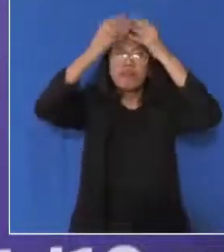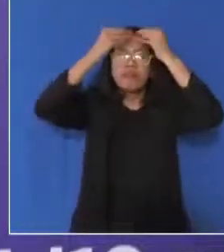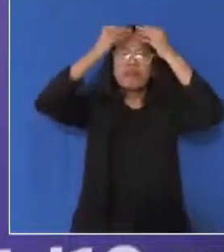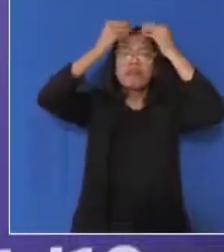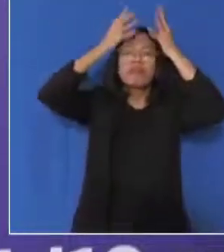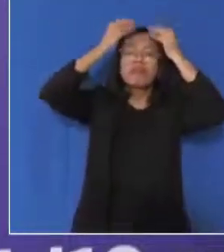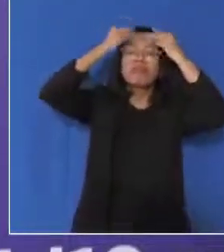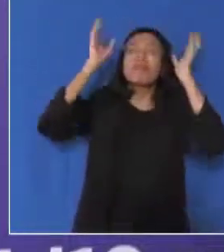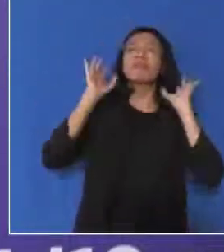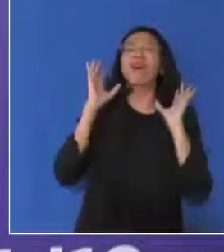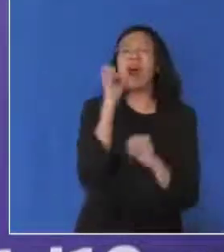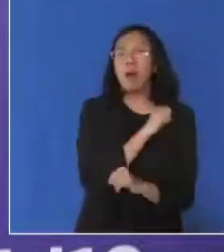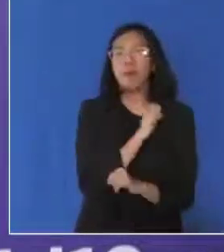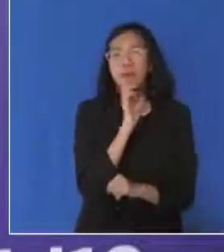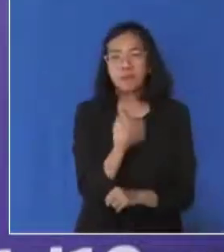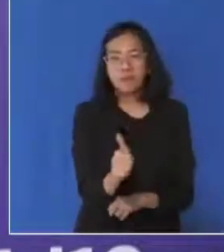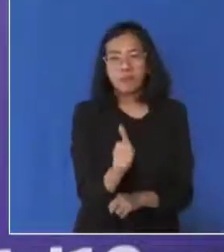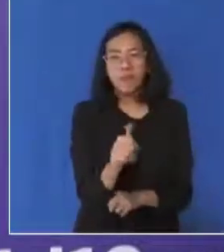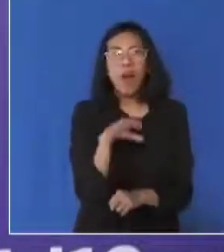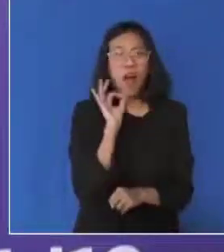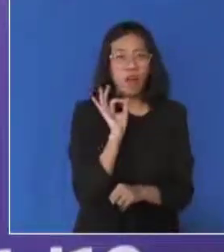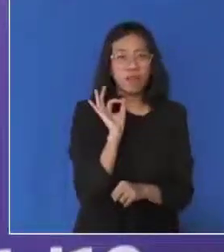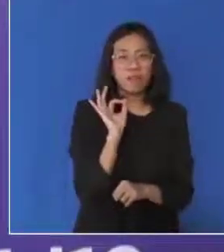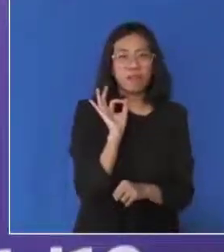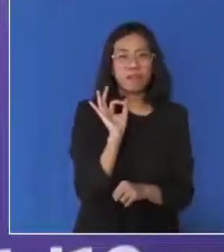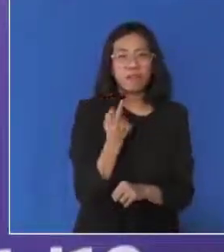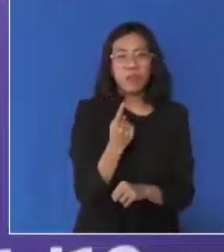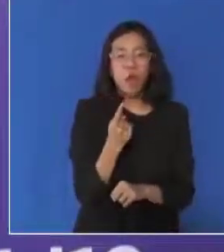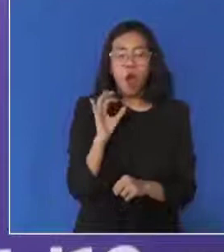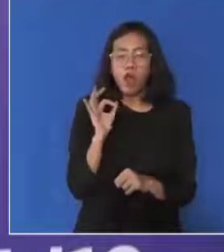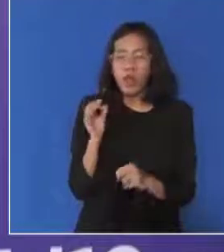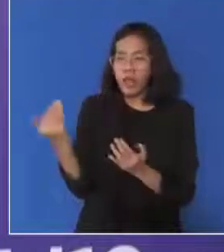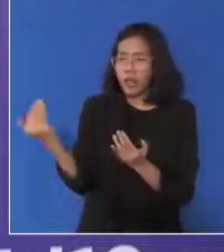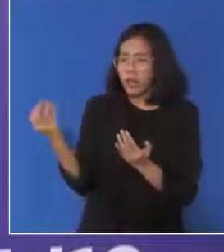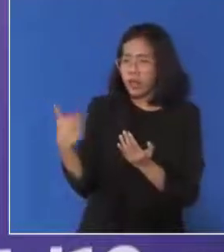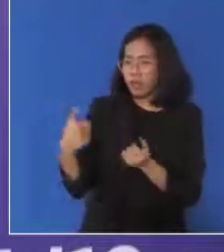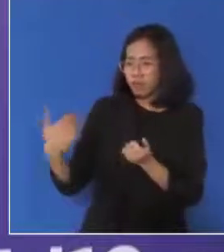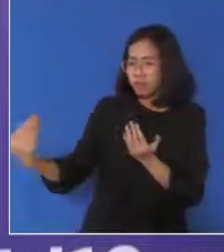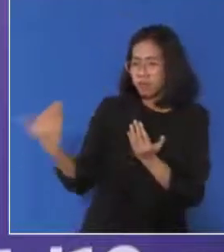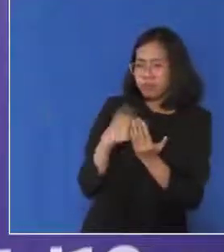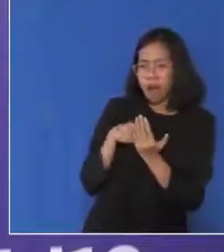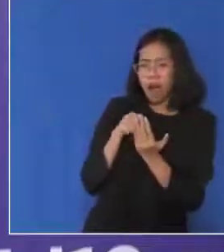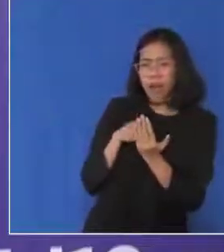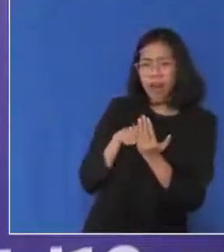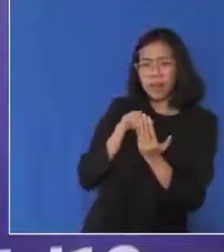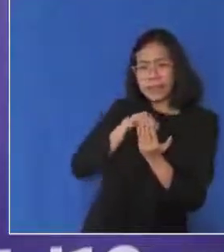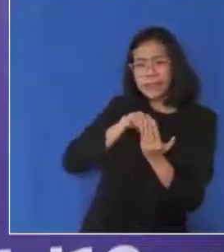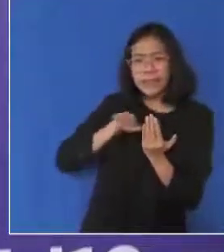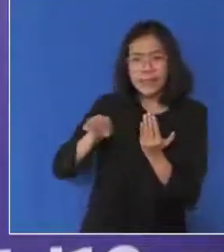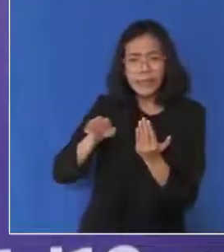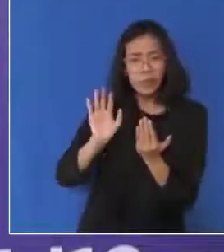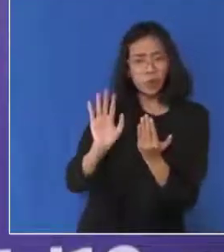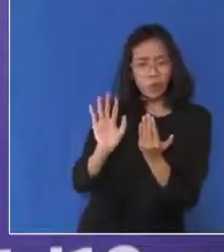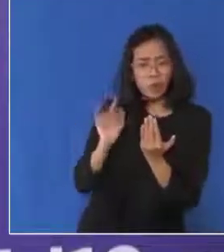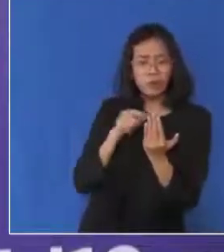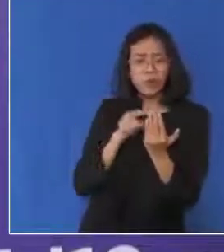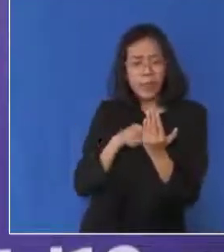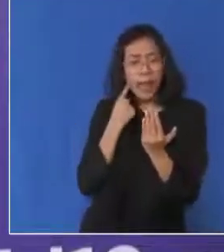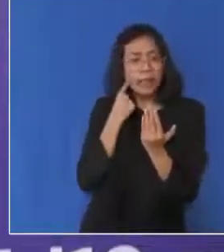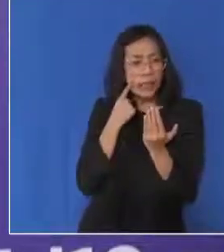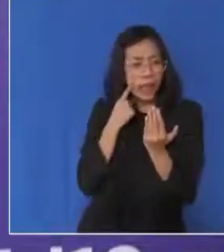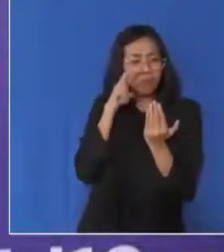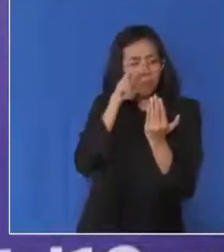sadar setiap kita tepatnya mulai sadar bahwa Oke Sebelum saya share saya harus cek itu dia kata kuncinya Sebelum saya share